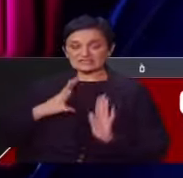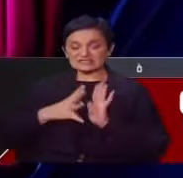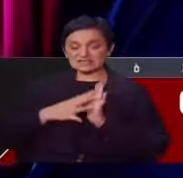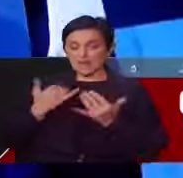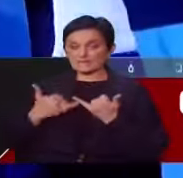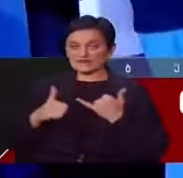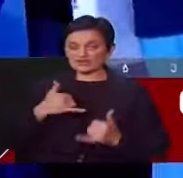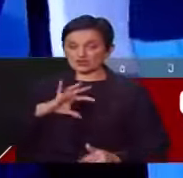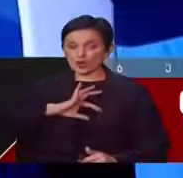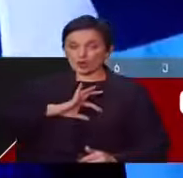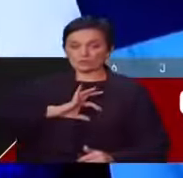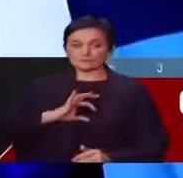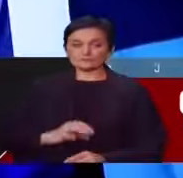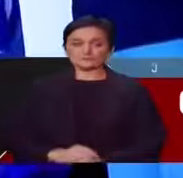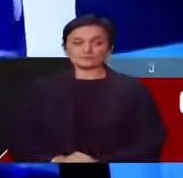ბრინჯა.